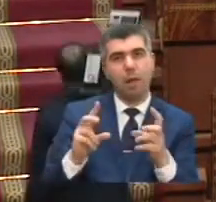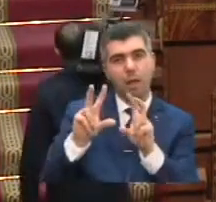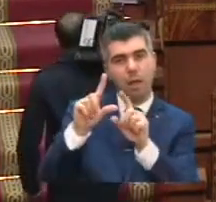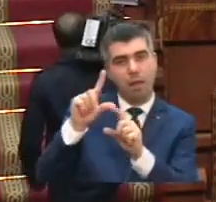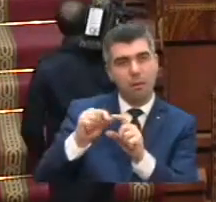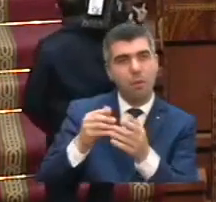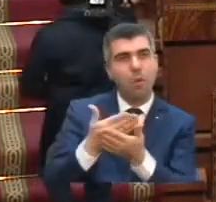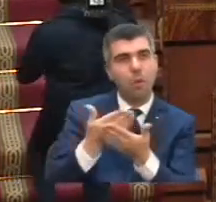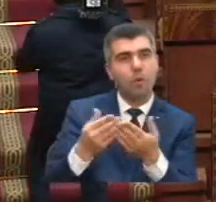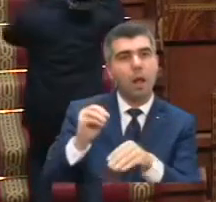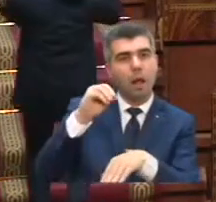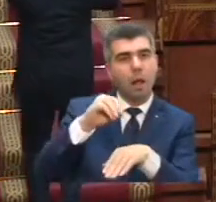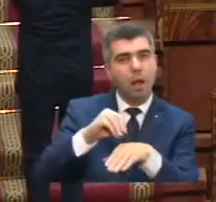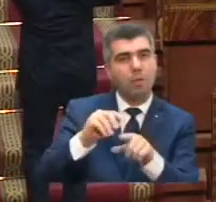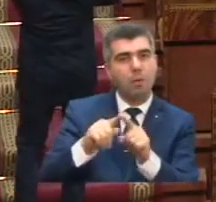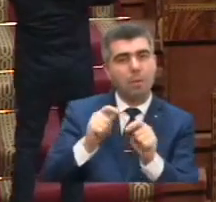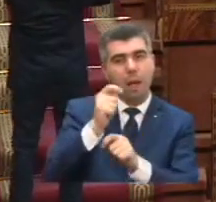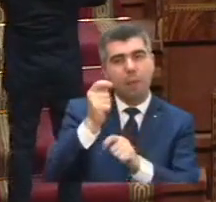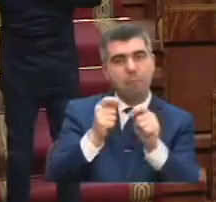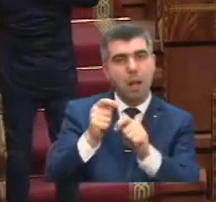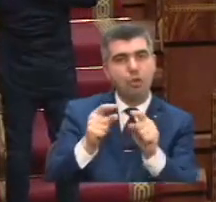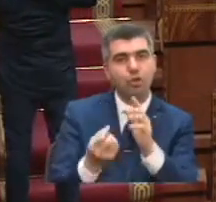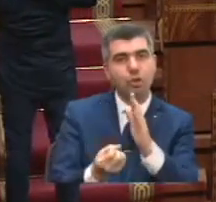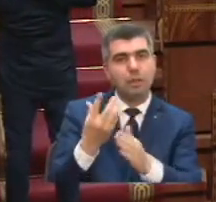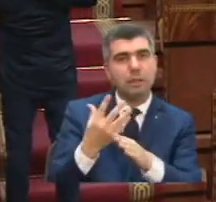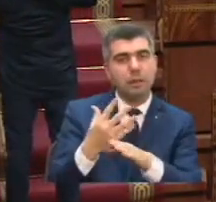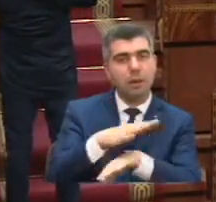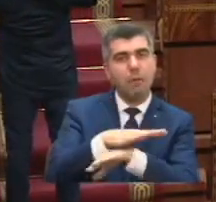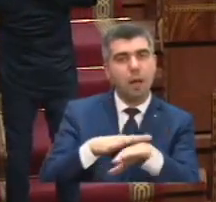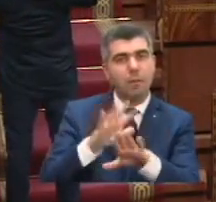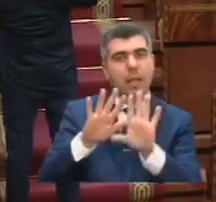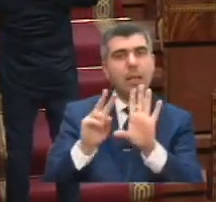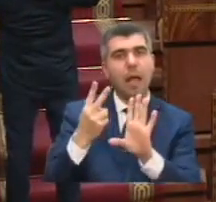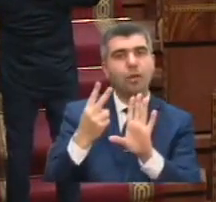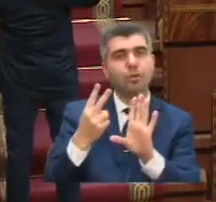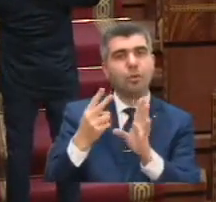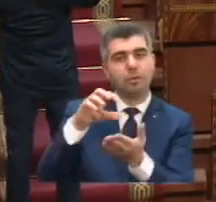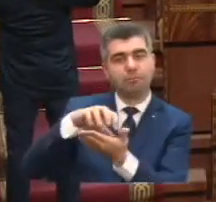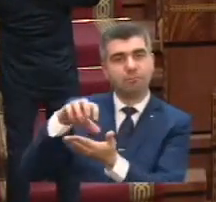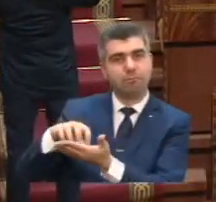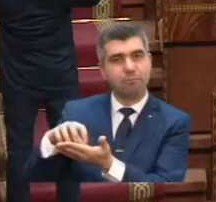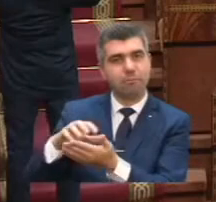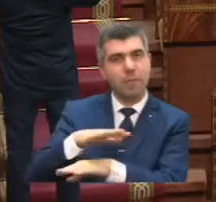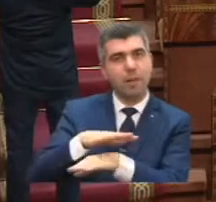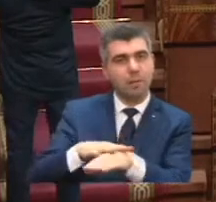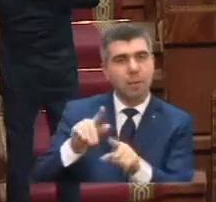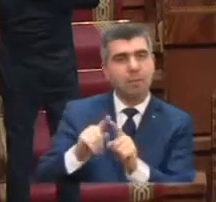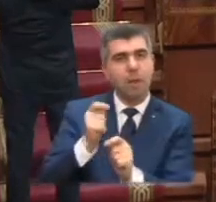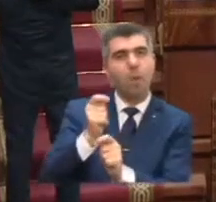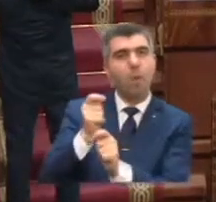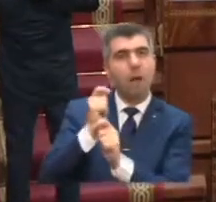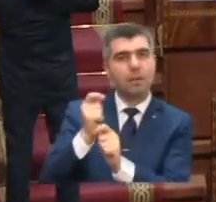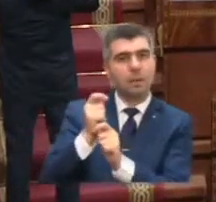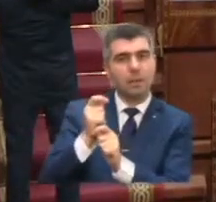خريطة الترابية وإلحاق مجموعة من الأقاليم التي كانت مهمشة إلى جهات جديدة، كما هو الشأن بالنسبة لإقليم تونس الملحق بجهاز فاس